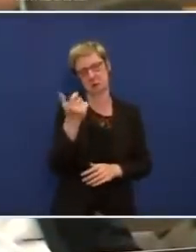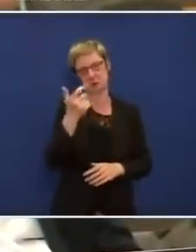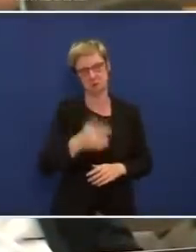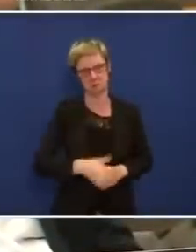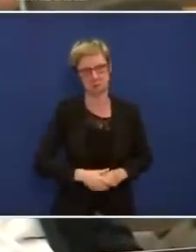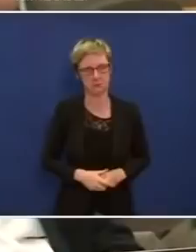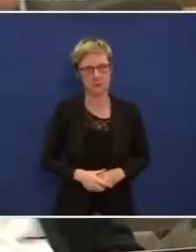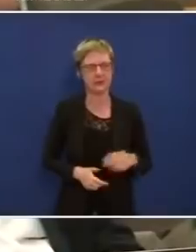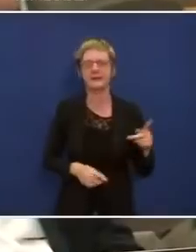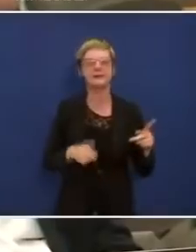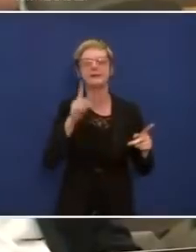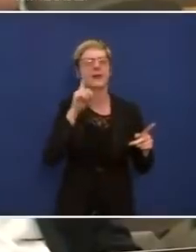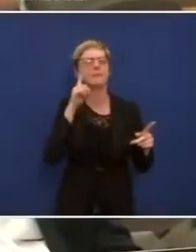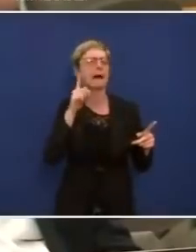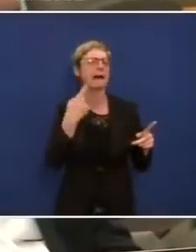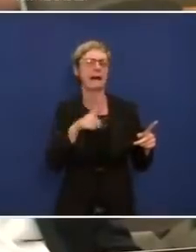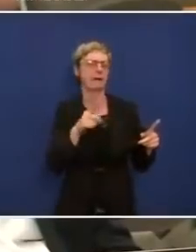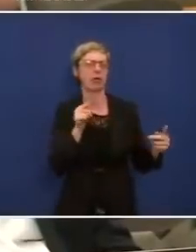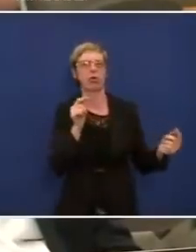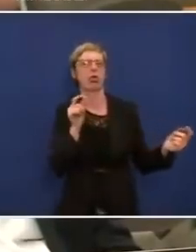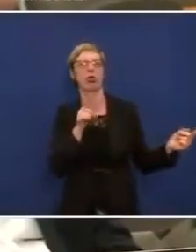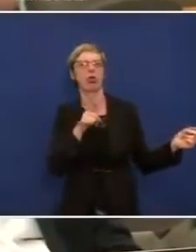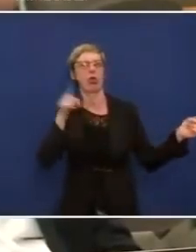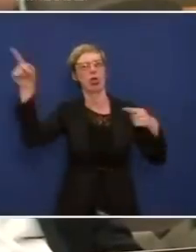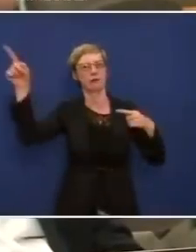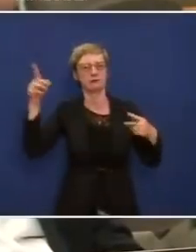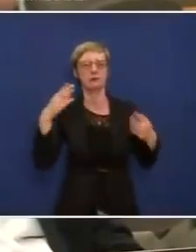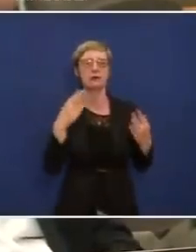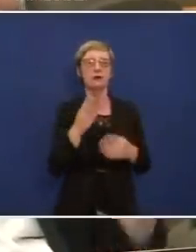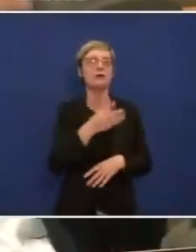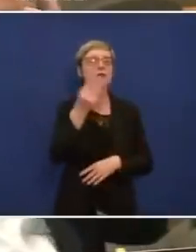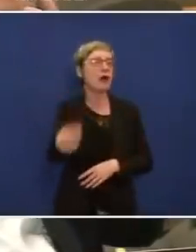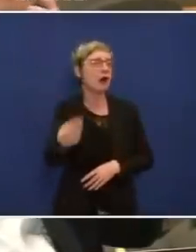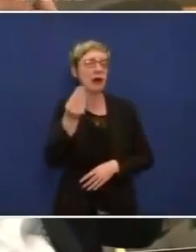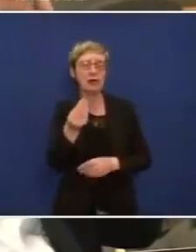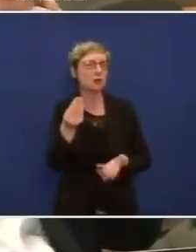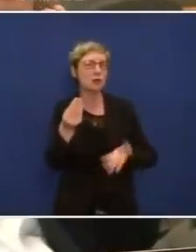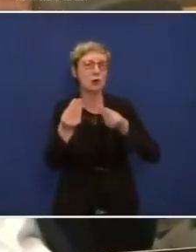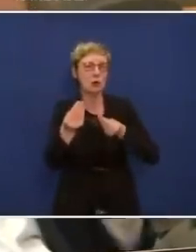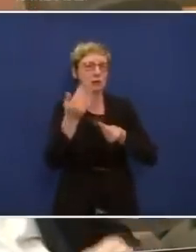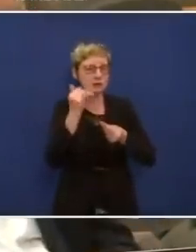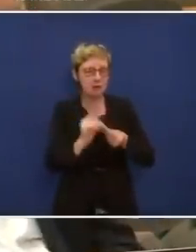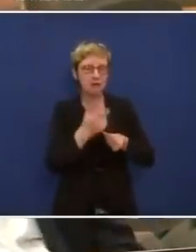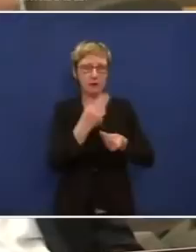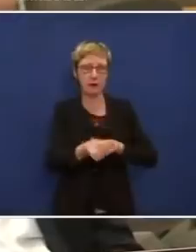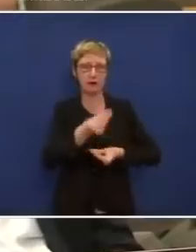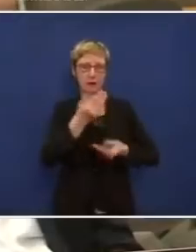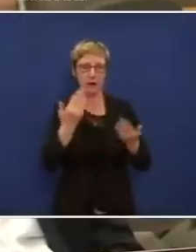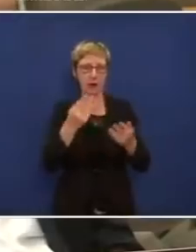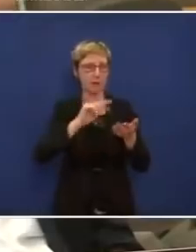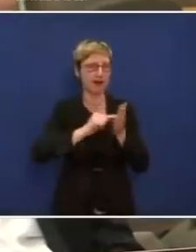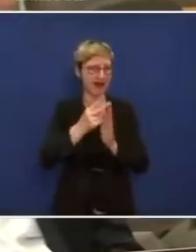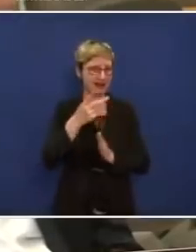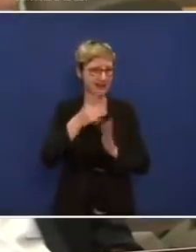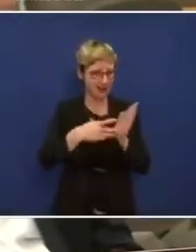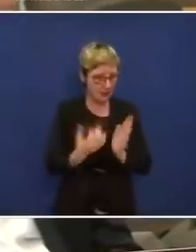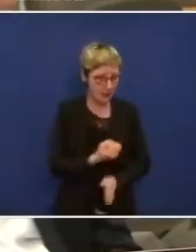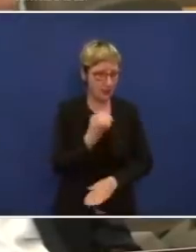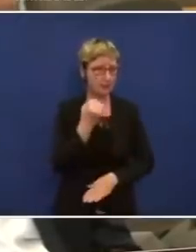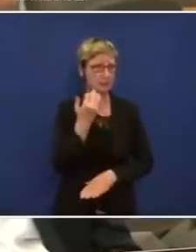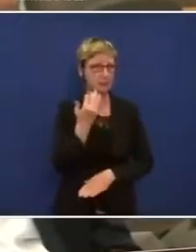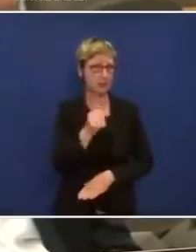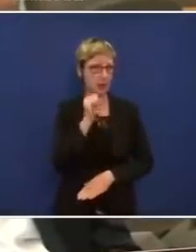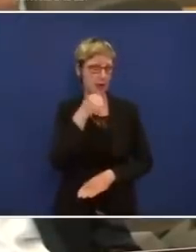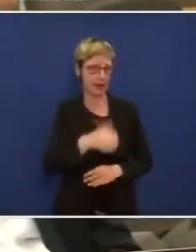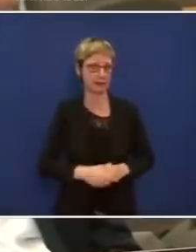Da reden wir jetzt, glaube ich, ein bisschen aneinander vorbei, weil es ist ja schon das Problem, dass die Nachreichung nicht kam. Und die Frage ist ja, plant man diese Zahlen zu